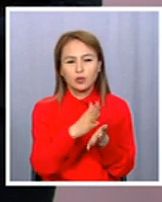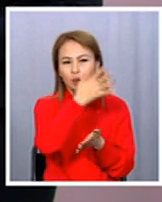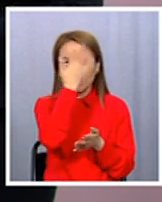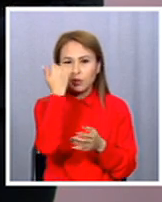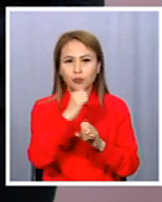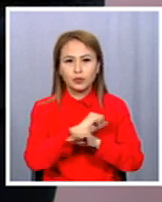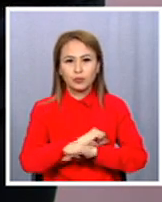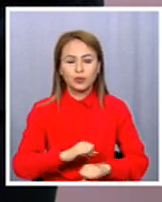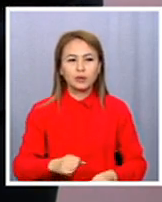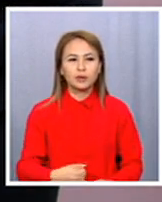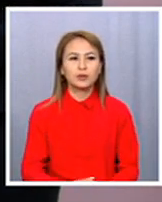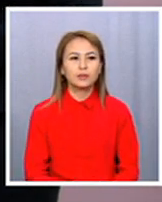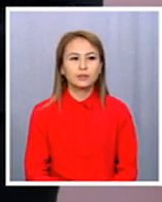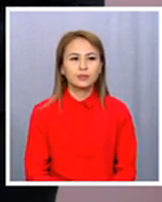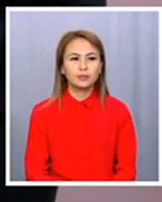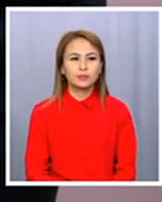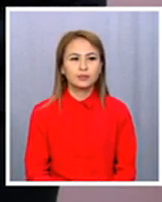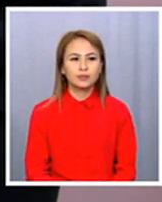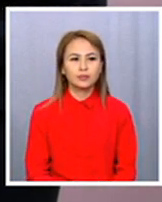ұмытпаңдар.